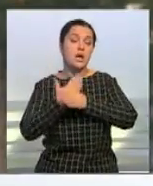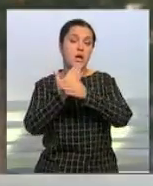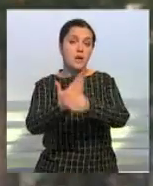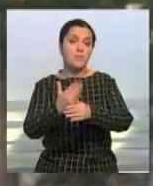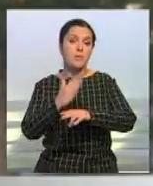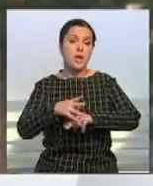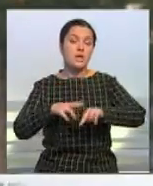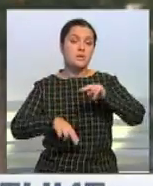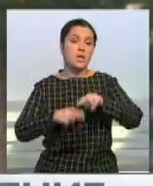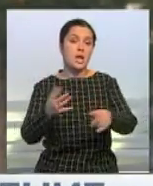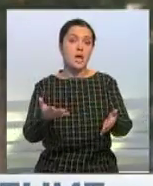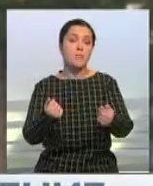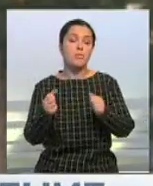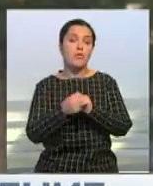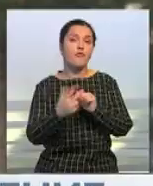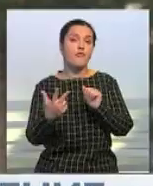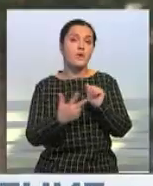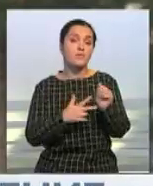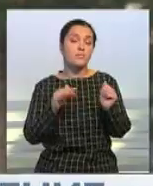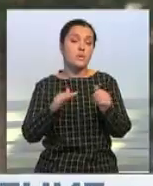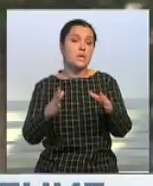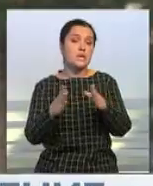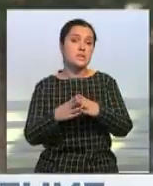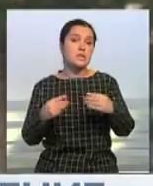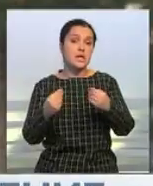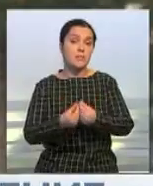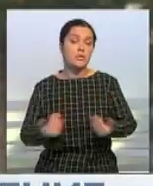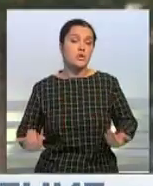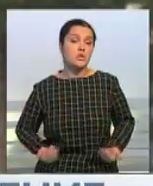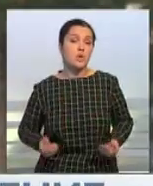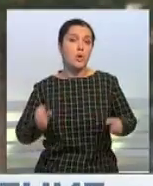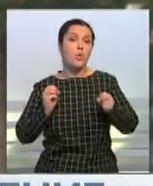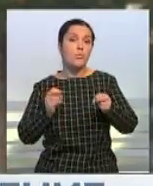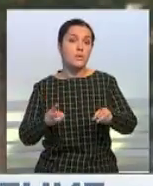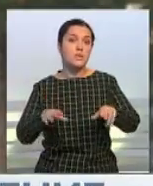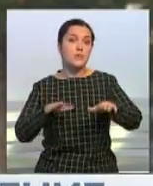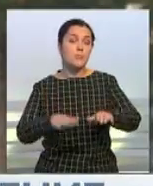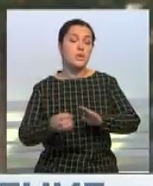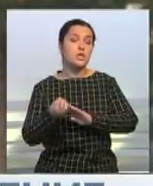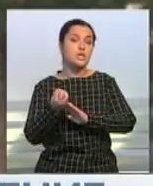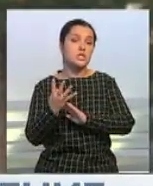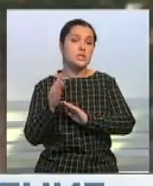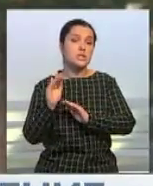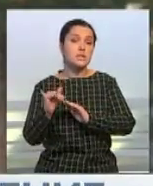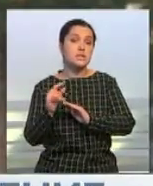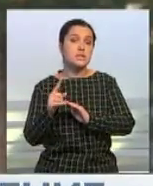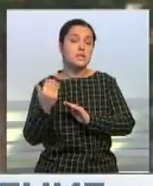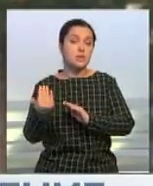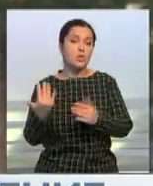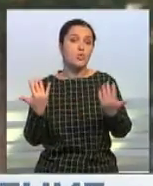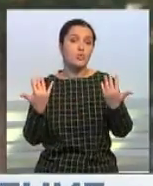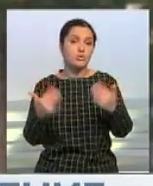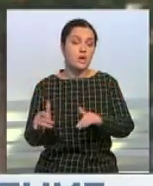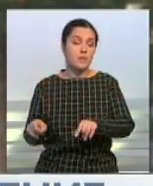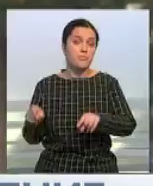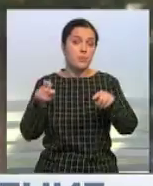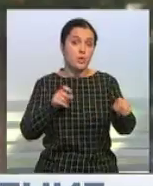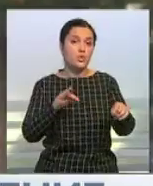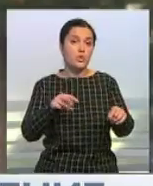домов получили более 18 тысяч семей, проживающих в опасных зонах. 14 тысяч из них уже переехали.